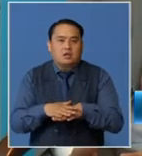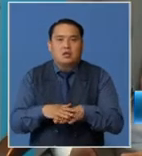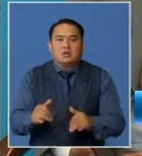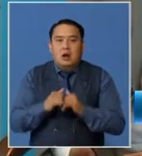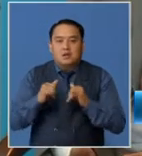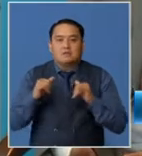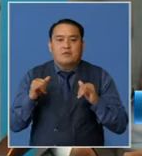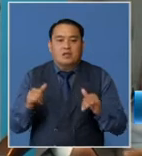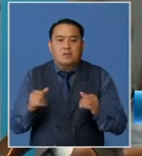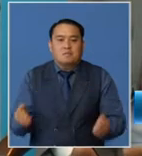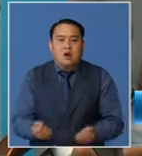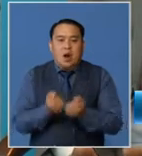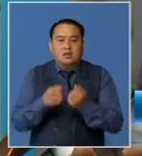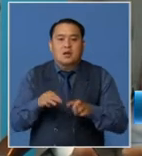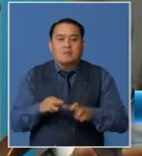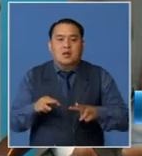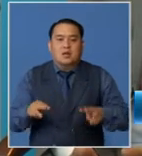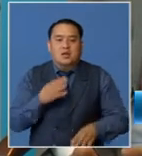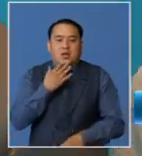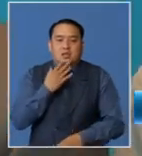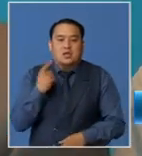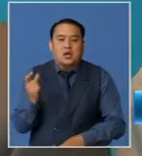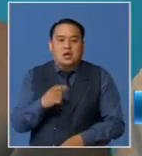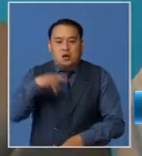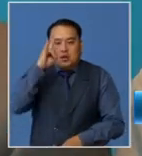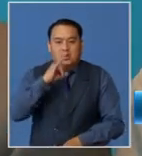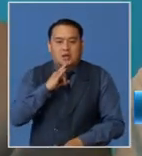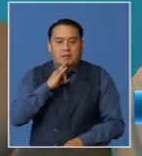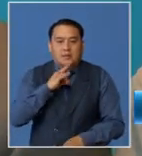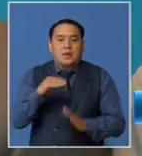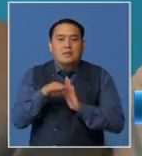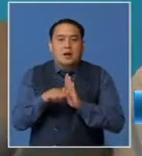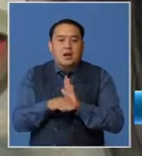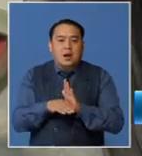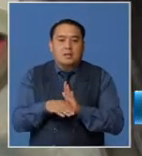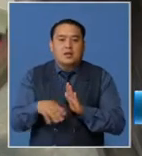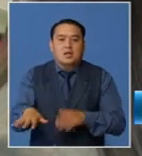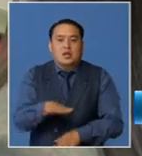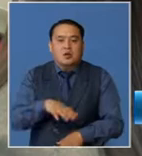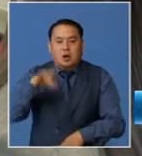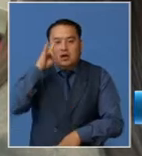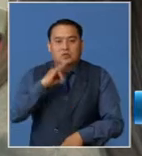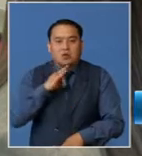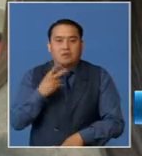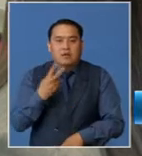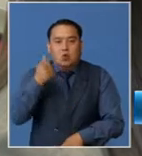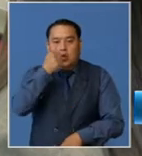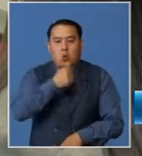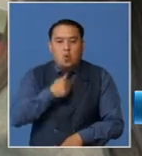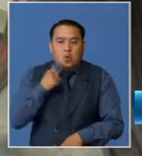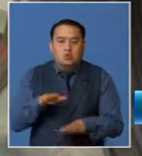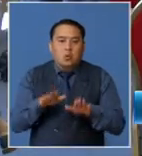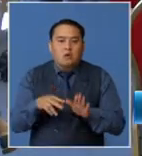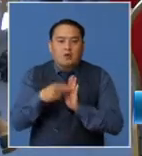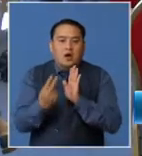и развития при поддержке Министерства национальной экономики Казахстана. Программа действует на территории страны уже 2-й год. Только